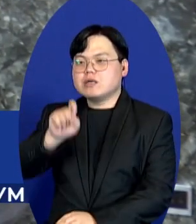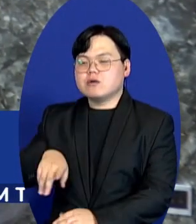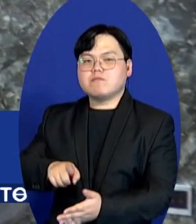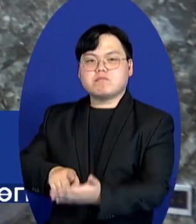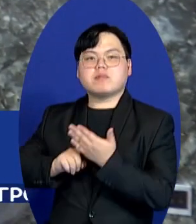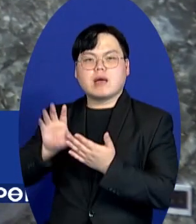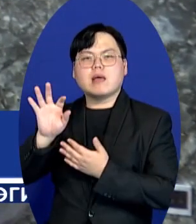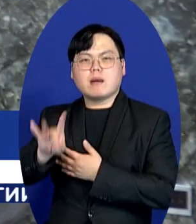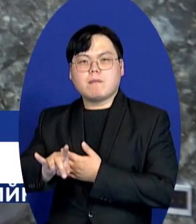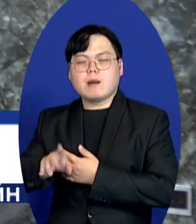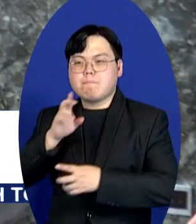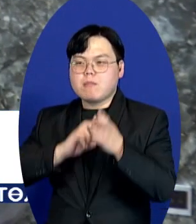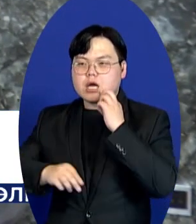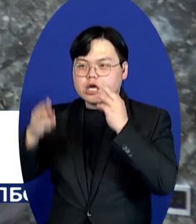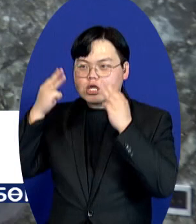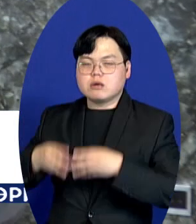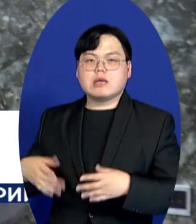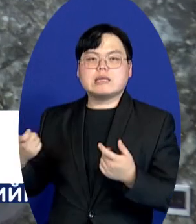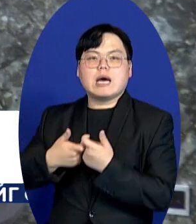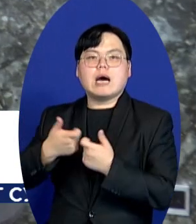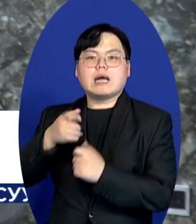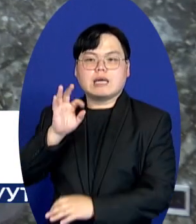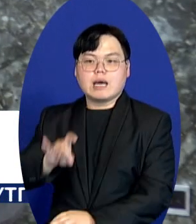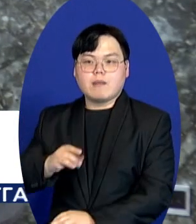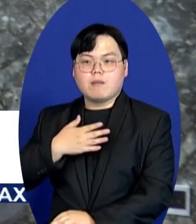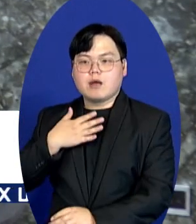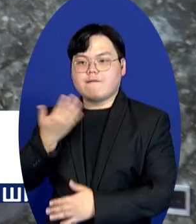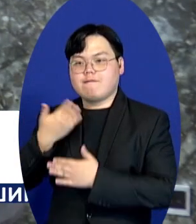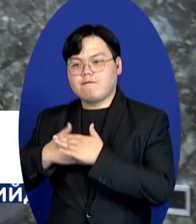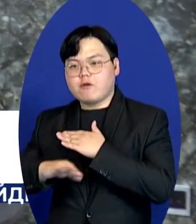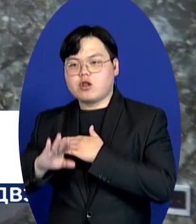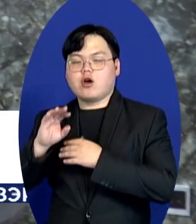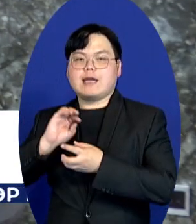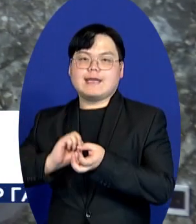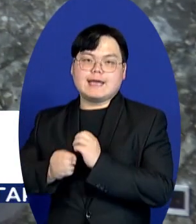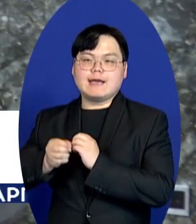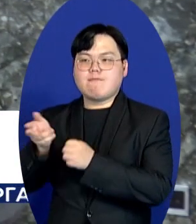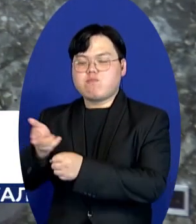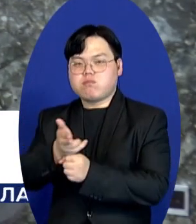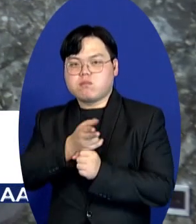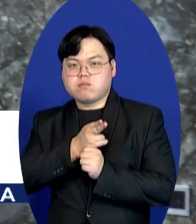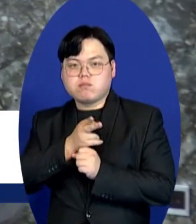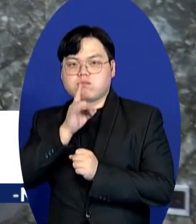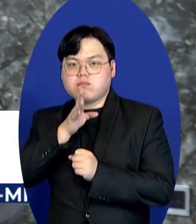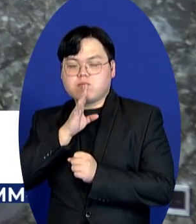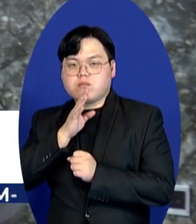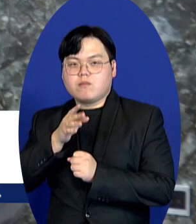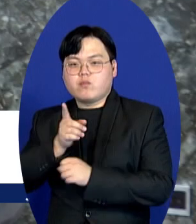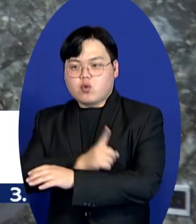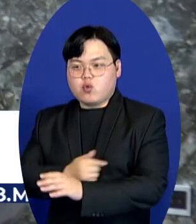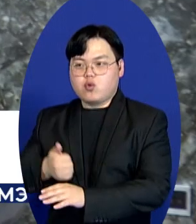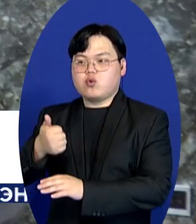тулгарч байгаа вэ? Ямар асуудлыг шийдвэрлүүлж цохилтой вэ гэдгийн талаас бид контент хийж ингэж хамтарч оролцох юм. Тэгээ энэний үр шимийг бол одоо мэдээж